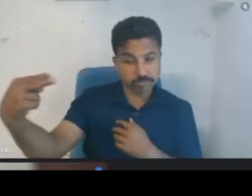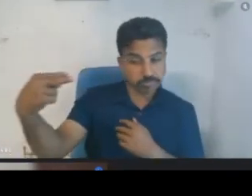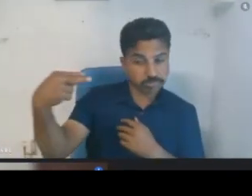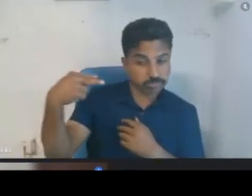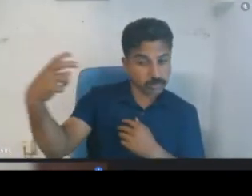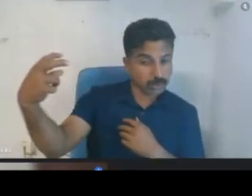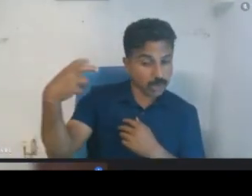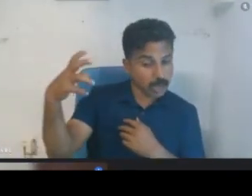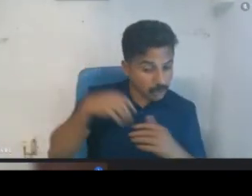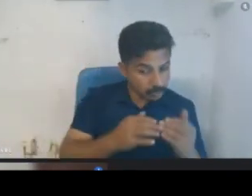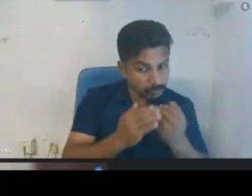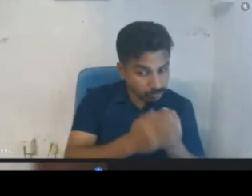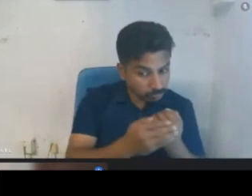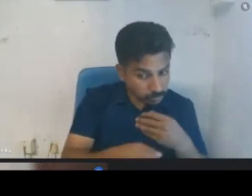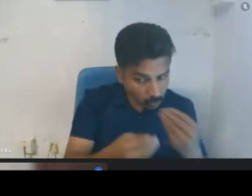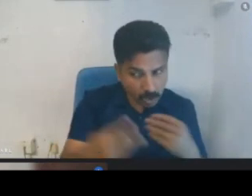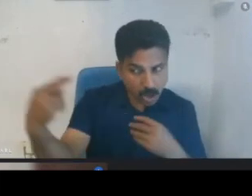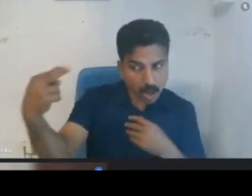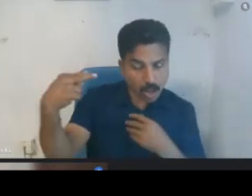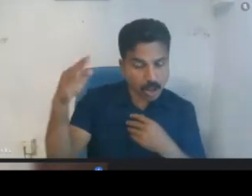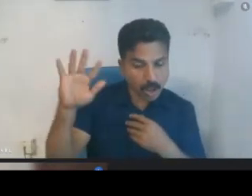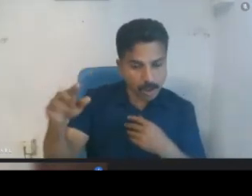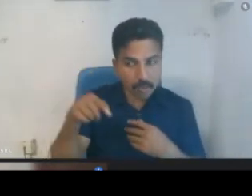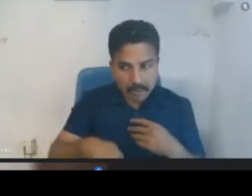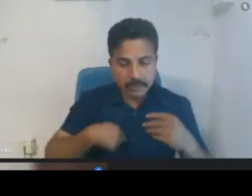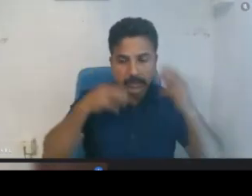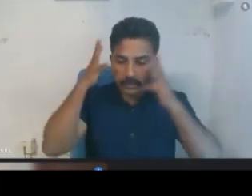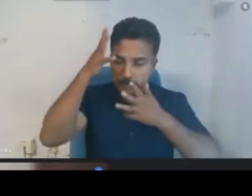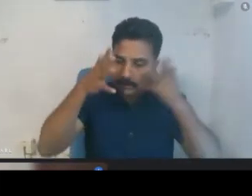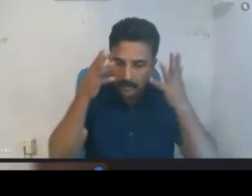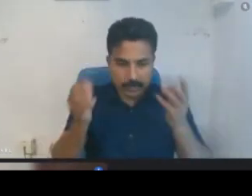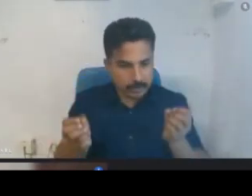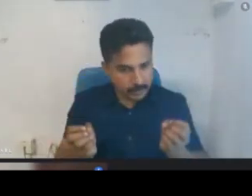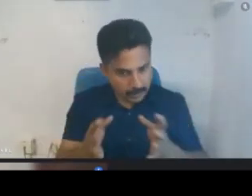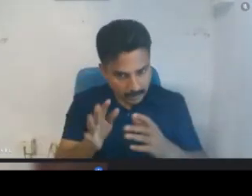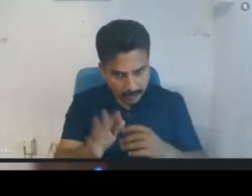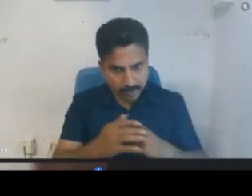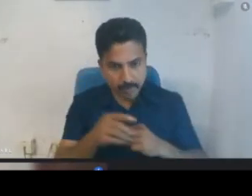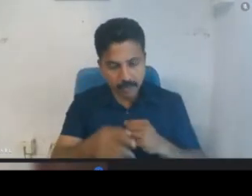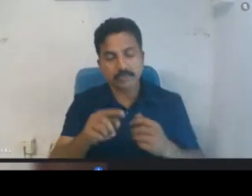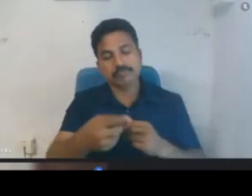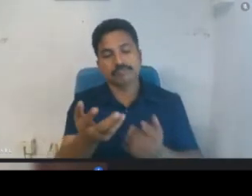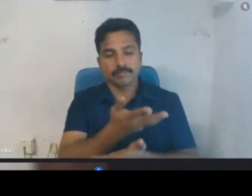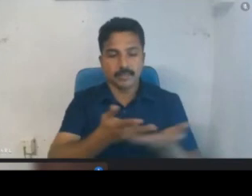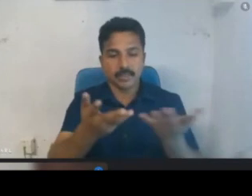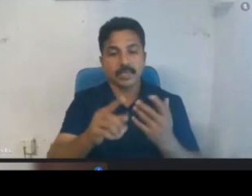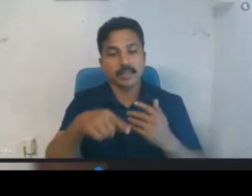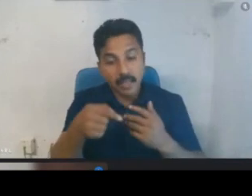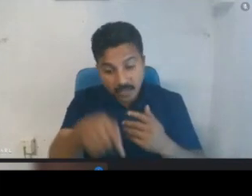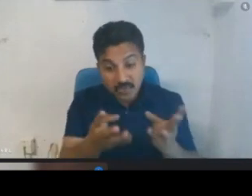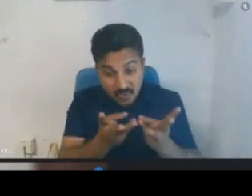ആശങ്ക ഉണ്ടാവുന്നത് ഏറ്റവും വലിയ നിങ്ങളുടെ ഒരു പ്രശ്നങ്ങളുടെ ഒരു കാര്യമാണെന്ന് പറയും. ഇത് പ്രശ്നങ്ങളാണ് നമ്മൾ ഡിസ്കസ് ചെയ്യുന്നത്, പിന്നെ നമ്മൾ അതിൻ്റെ ഒരു